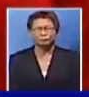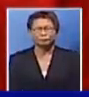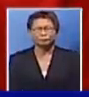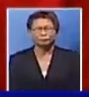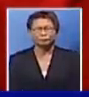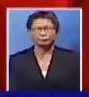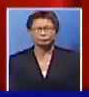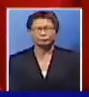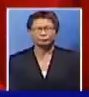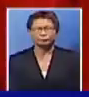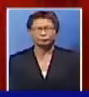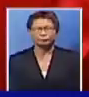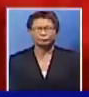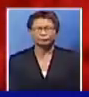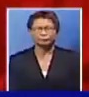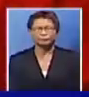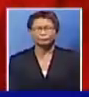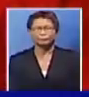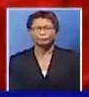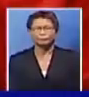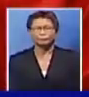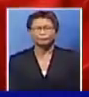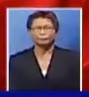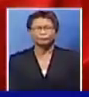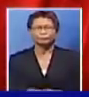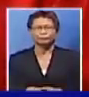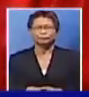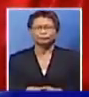hampir-hampir hari gong dipukul.